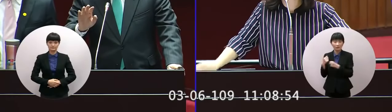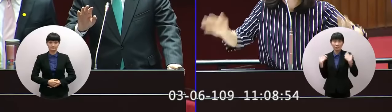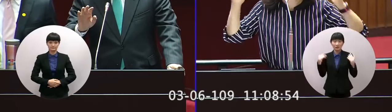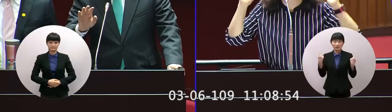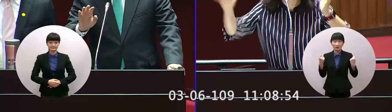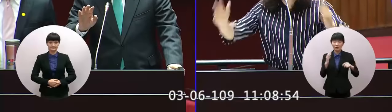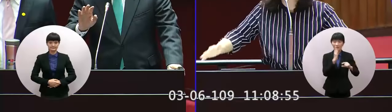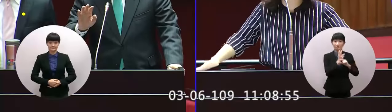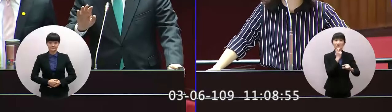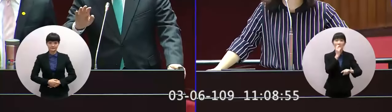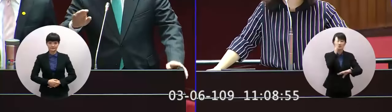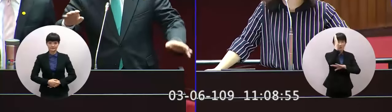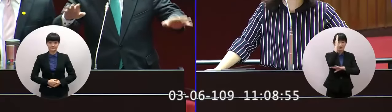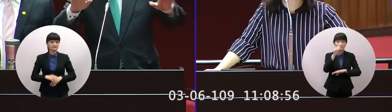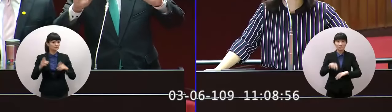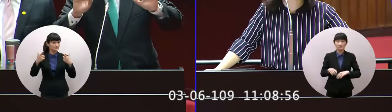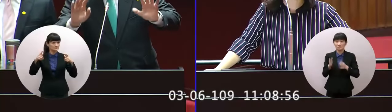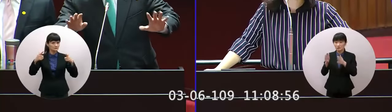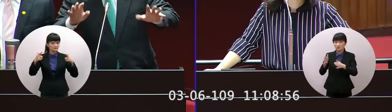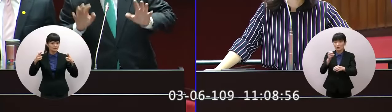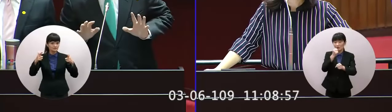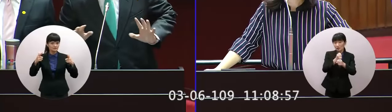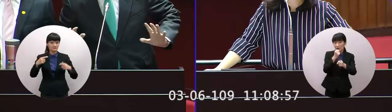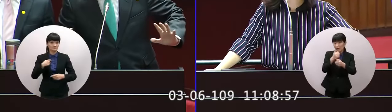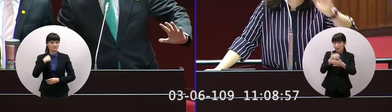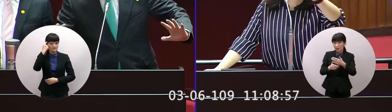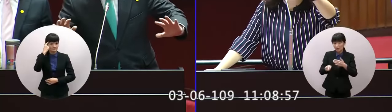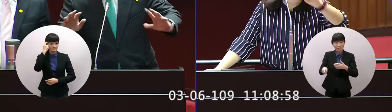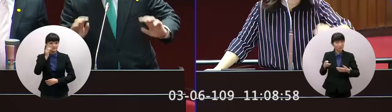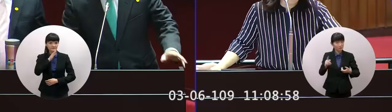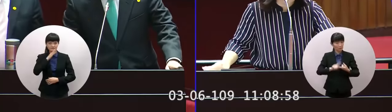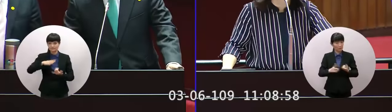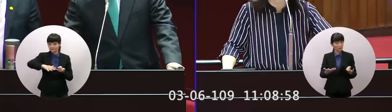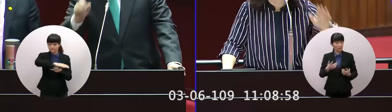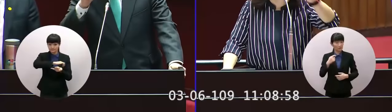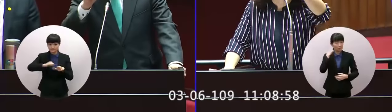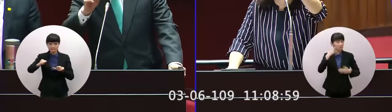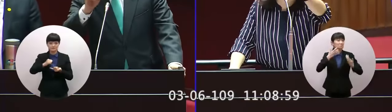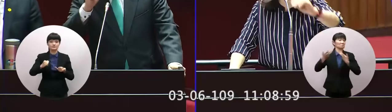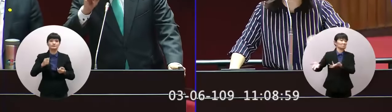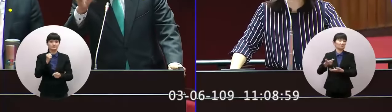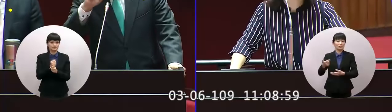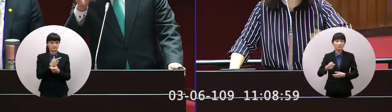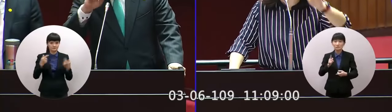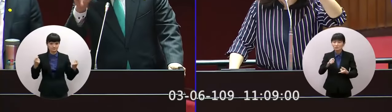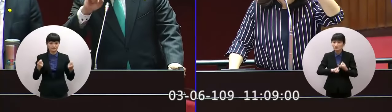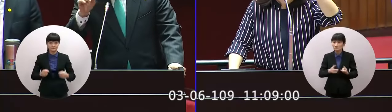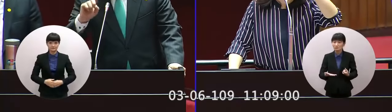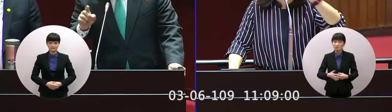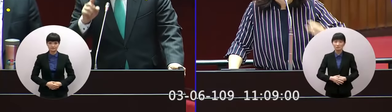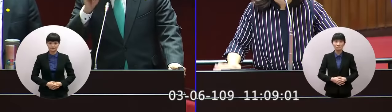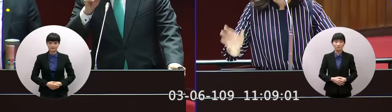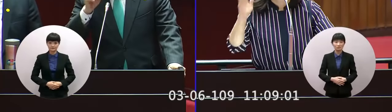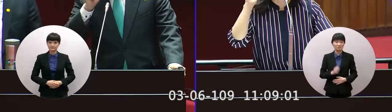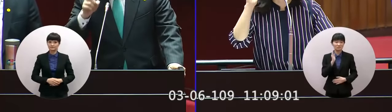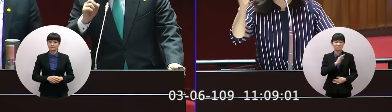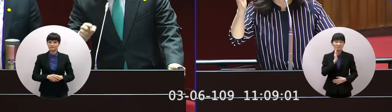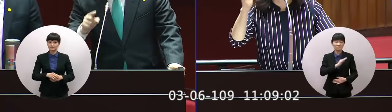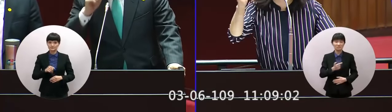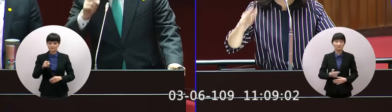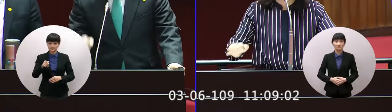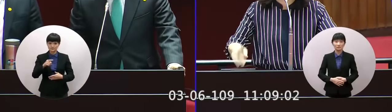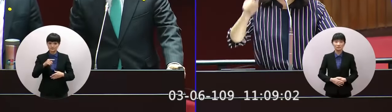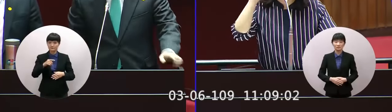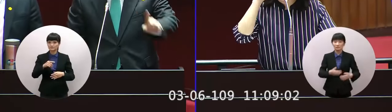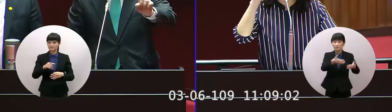央取消，把压力全部放到地方？ 没有没有，我们指的是全国同步了，所以 说，请讲没意思。 不会因为这样子就让